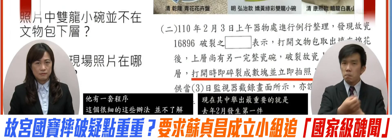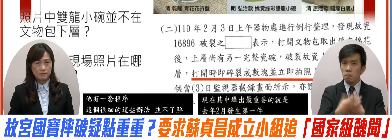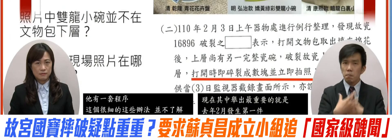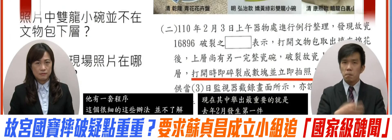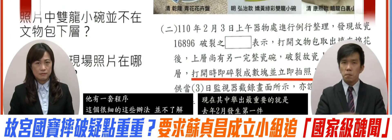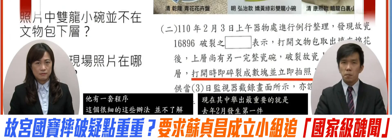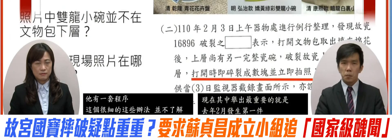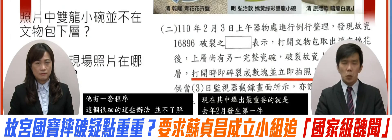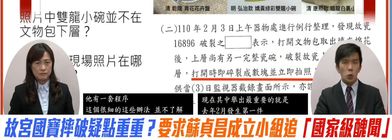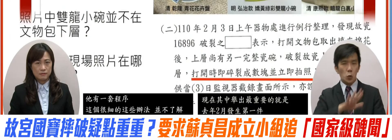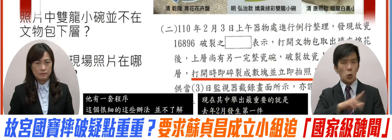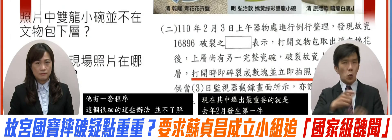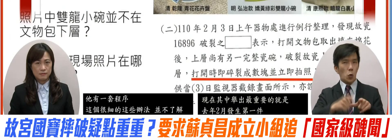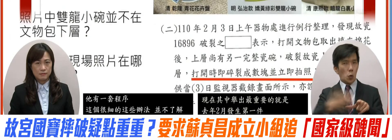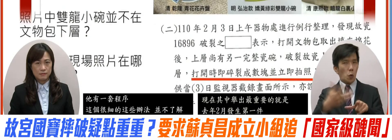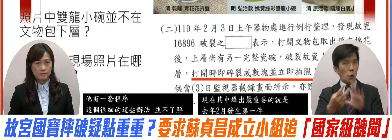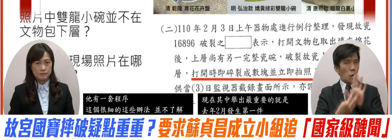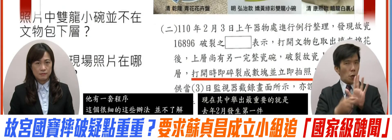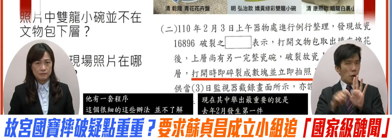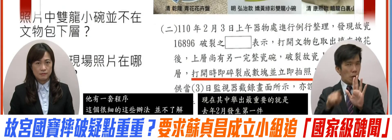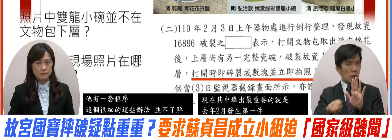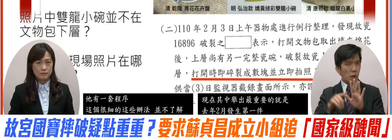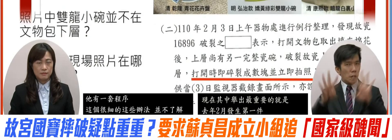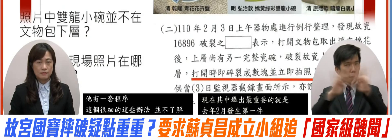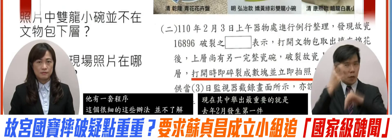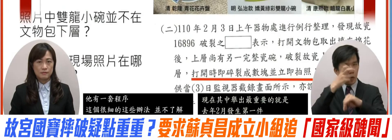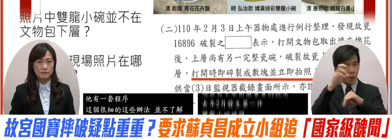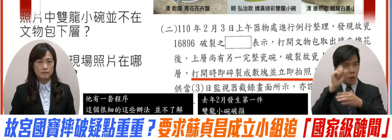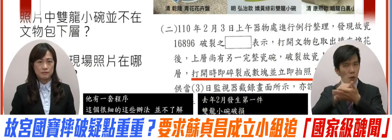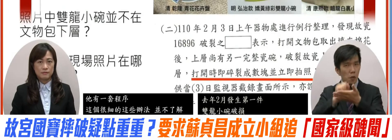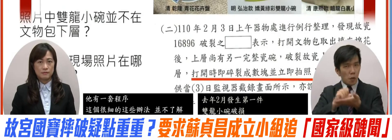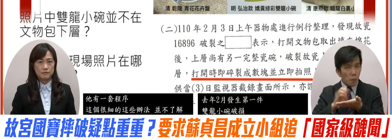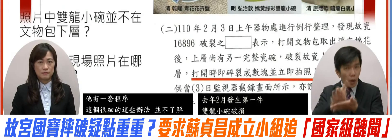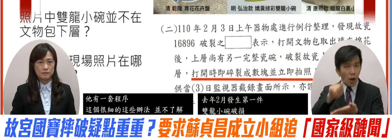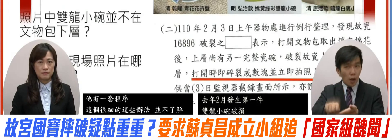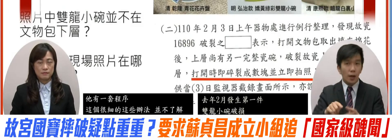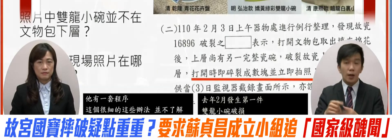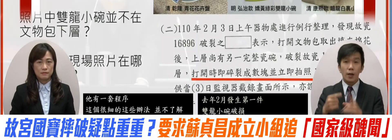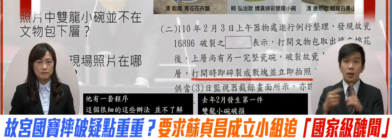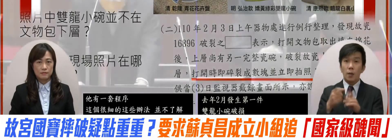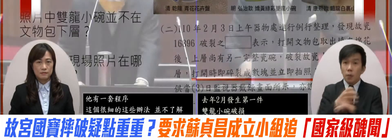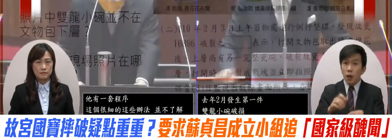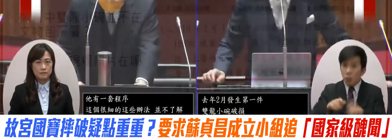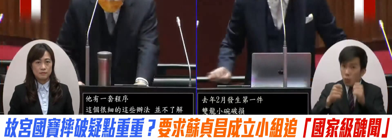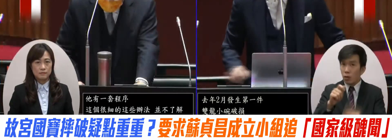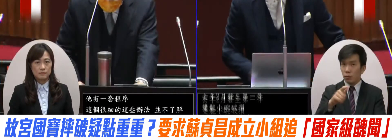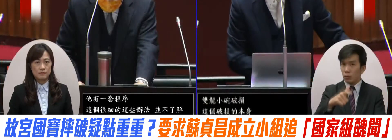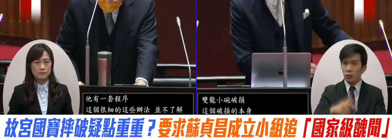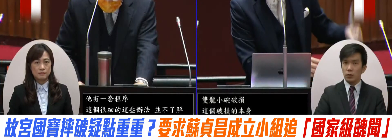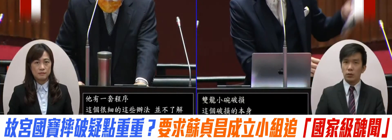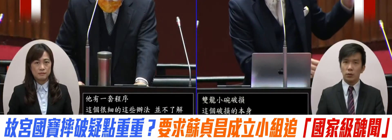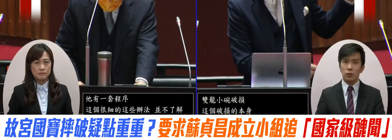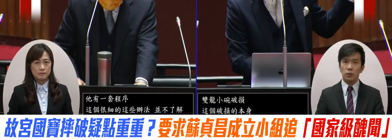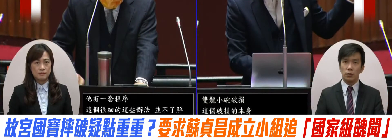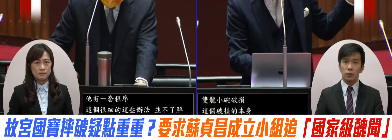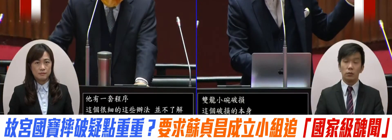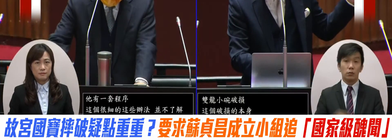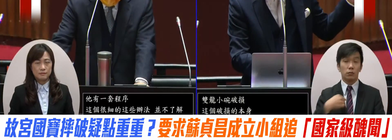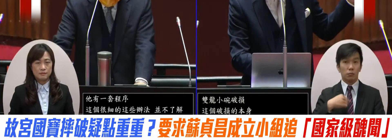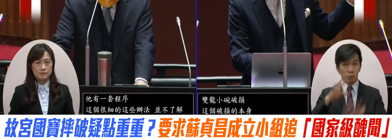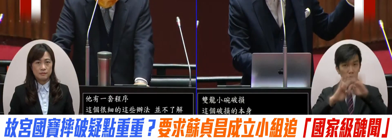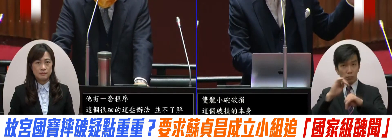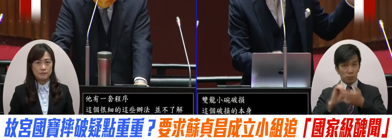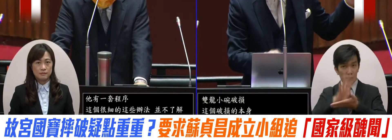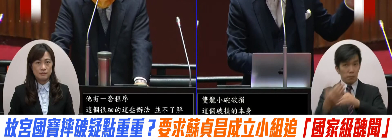公开上面表示，这不是如调查报告所说的一种非人为的毁损。我这边把调查报告印出来，我右